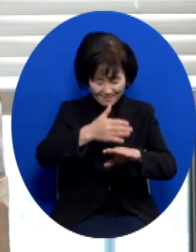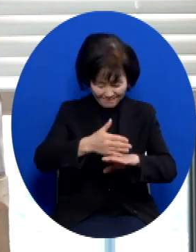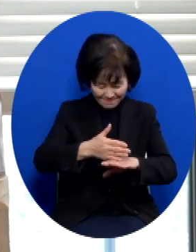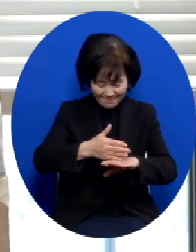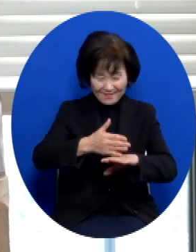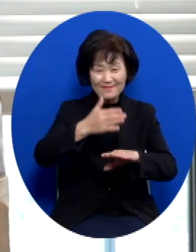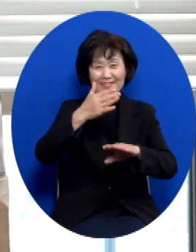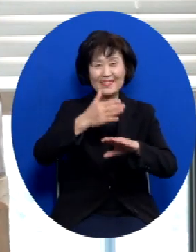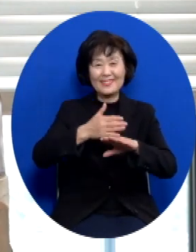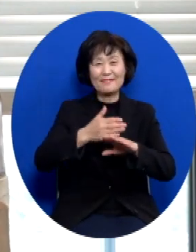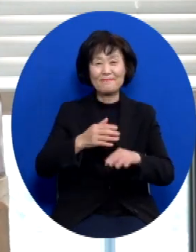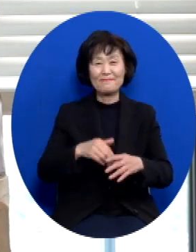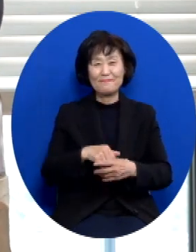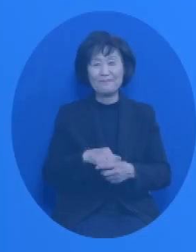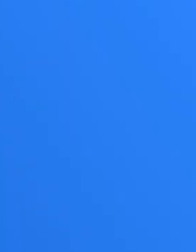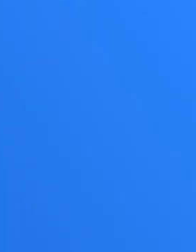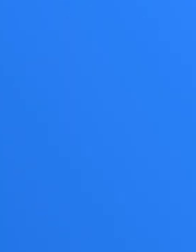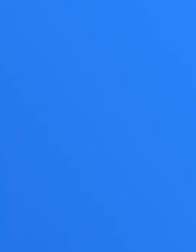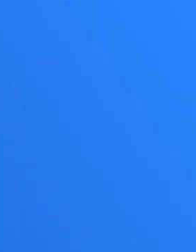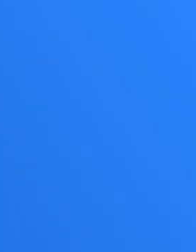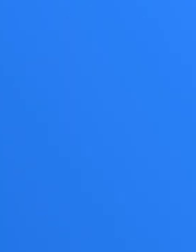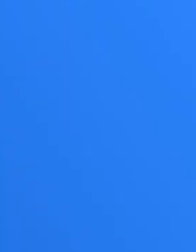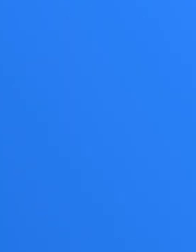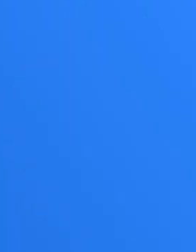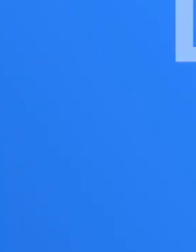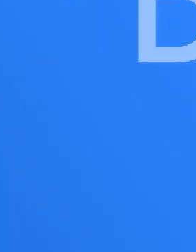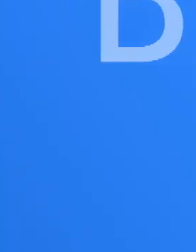예, 감사합니다.